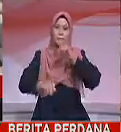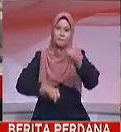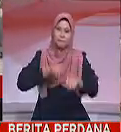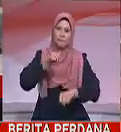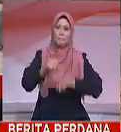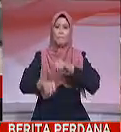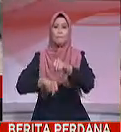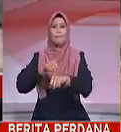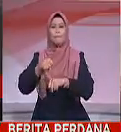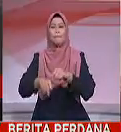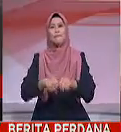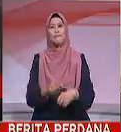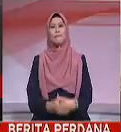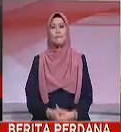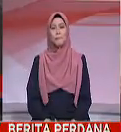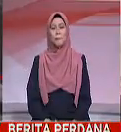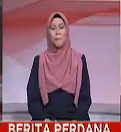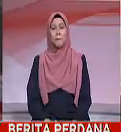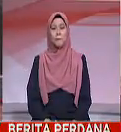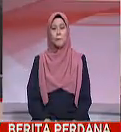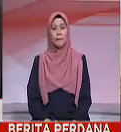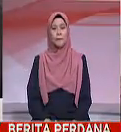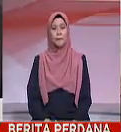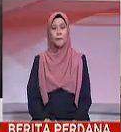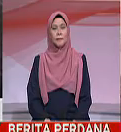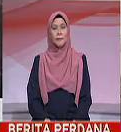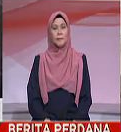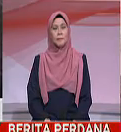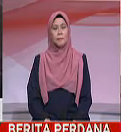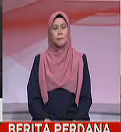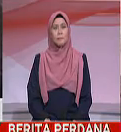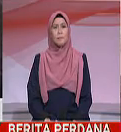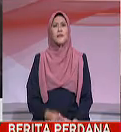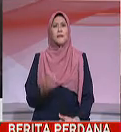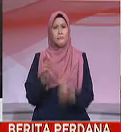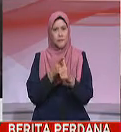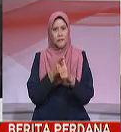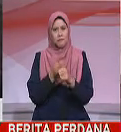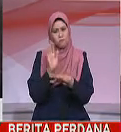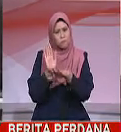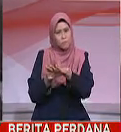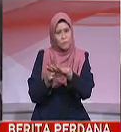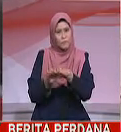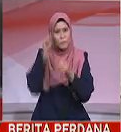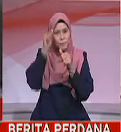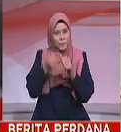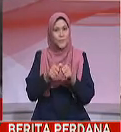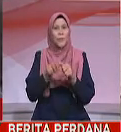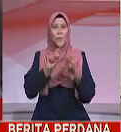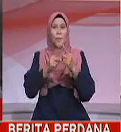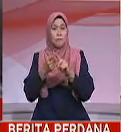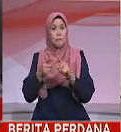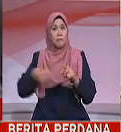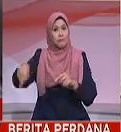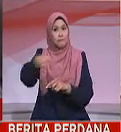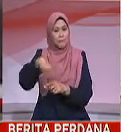basikal. PCC, normally kita akan remind ahli kelab supaya amalkan